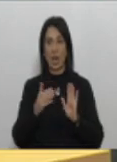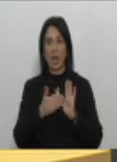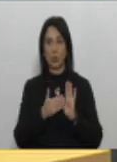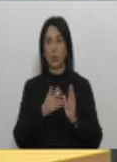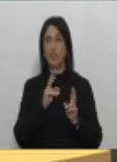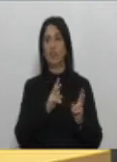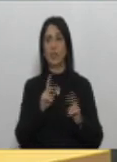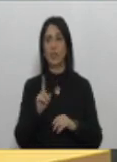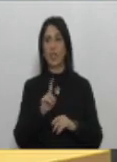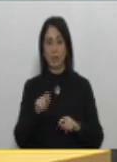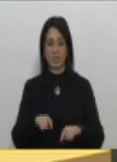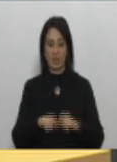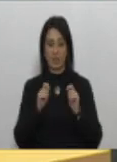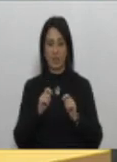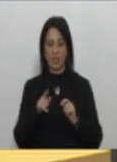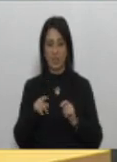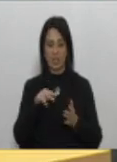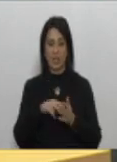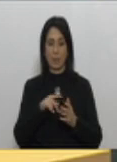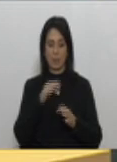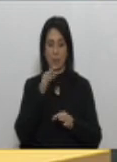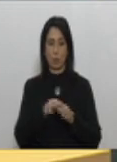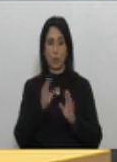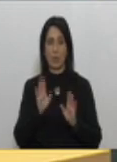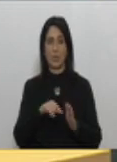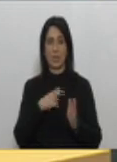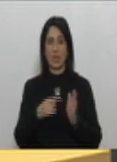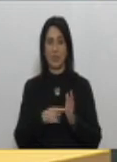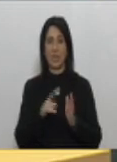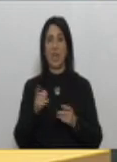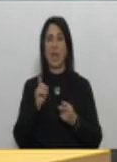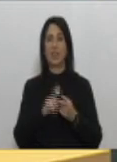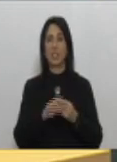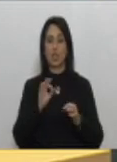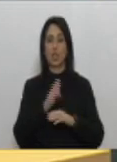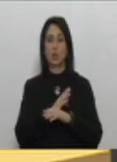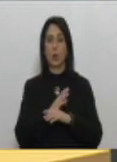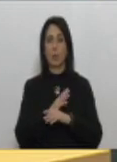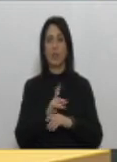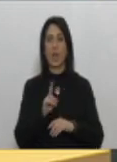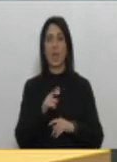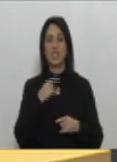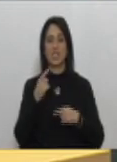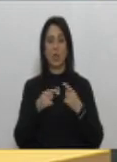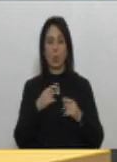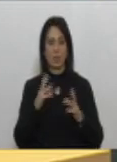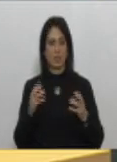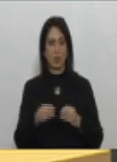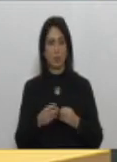თუ ვინმე რამეს დაარღვეს, იქ დგება შესაბამისი პასუხისმგებლობის საკითხებიც. რაც შეეხება ახლა ნორმას, რაზეა საუბარი